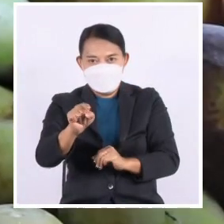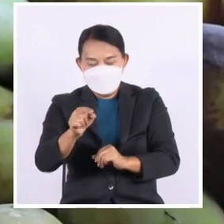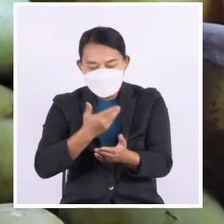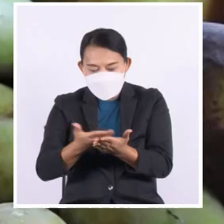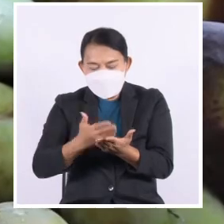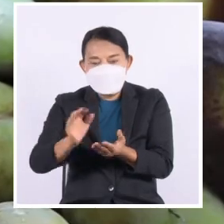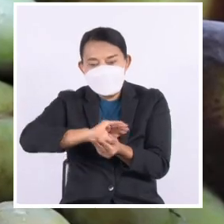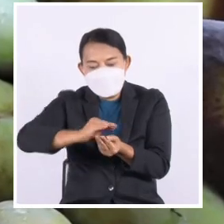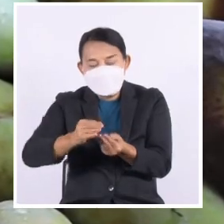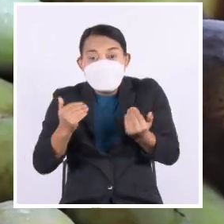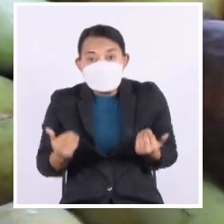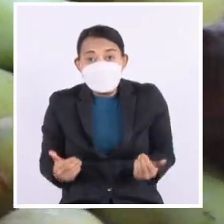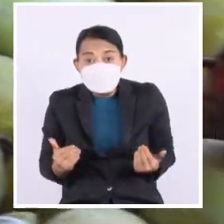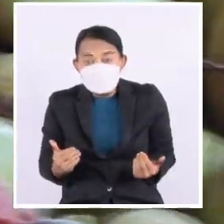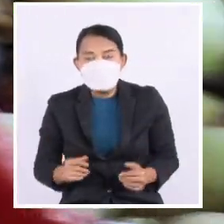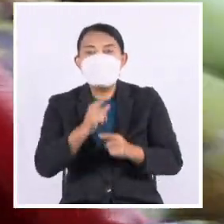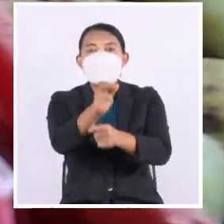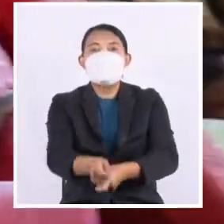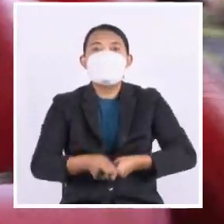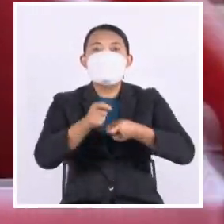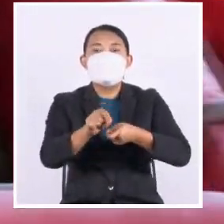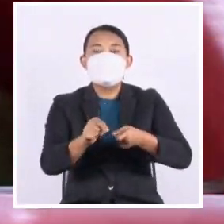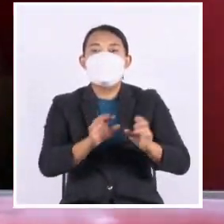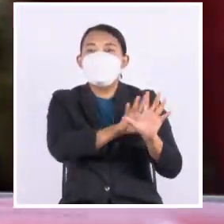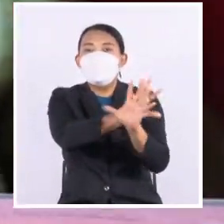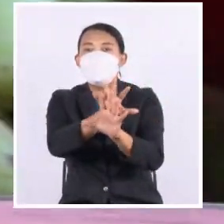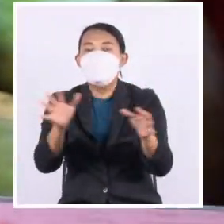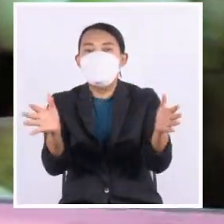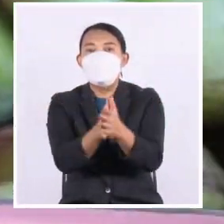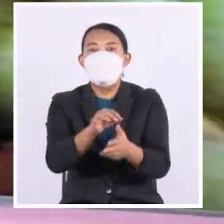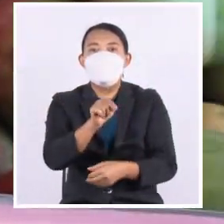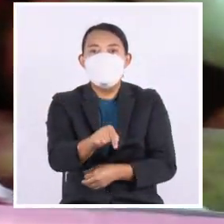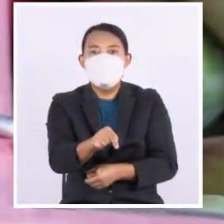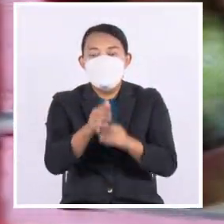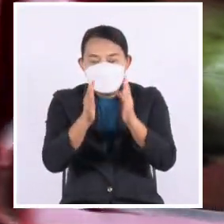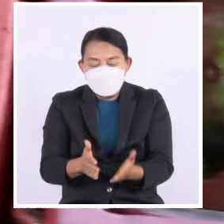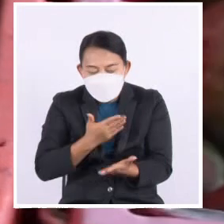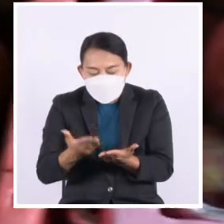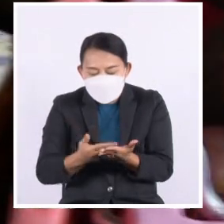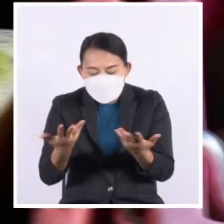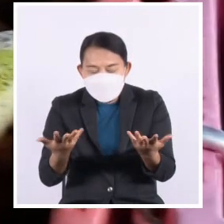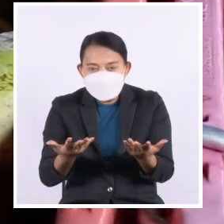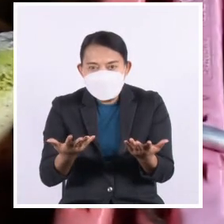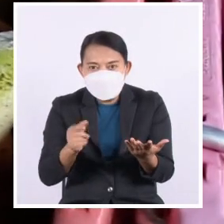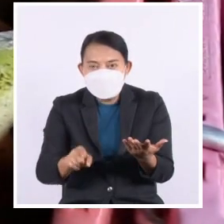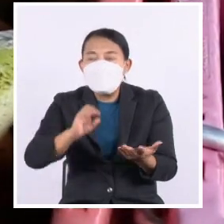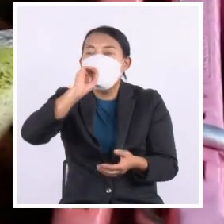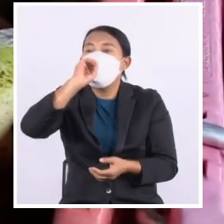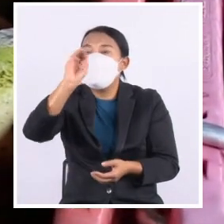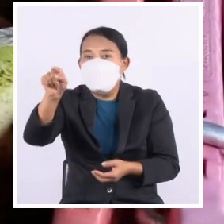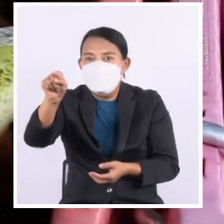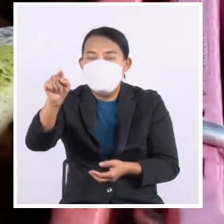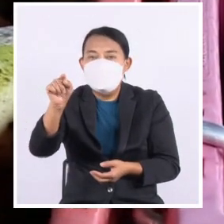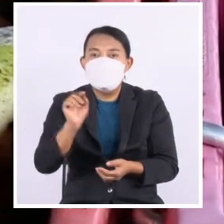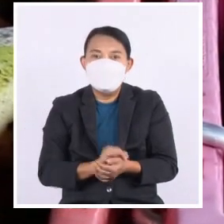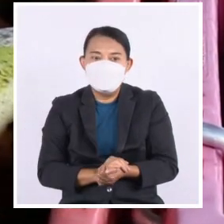าขณะนี้เนี่ยนะมีเกษตรกรไปรวมตัวกันเนื่องจากว่าผลผลิตไม่มีคนซื้อกราบเรียนถึงท่านผู้ใหญ่ฝากถึงท่